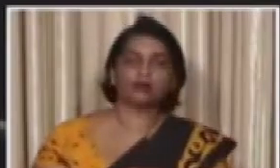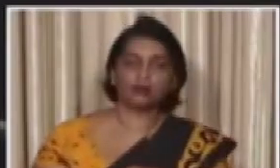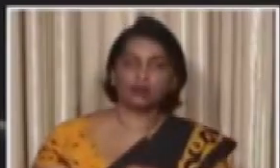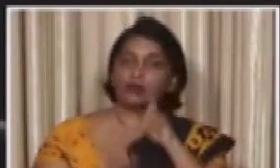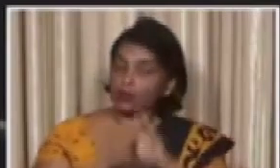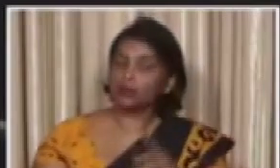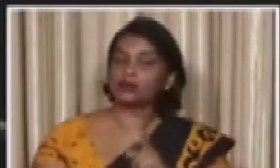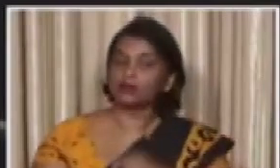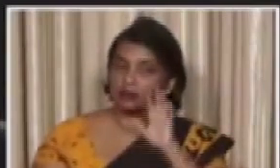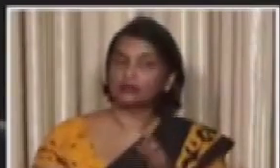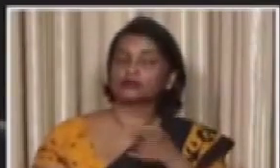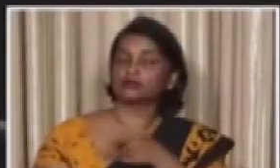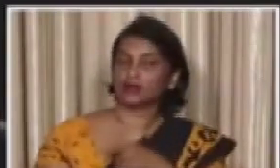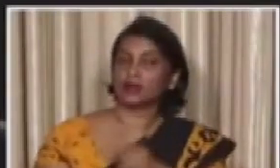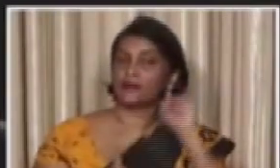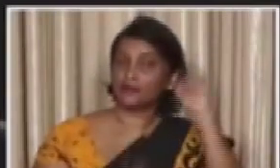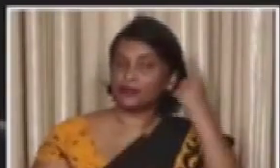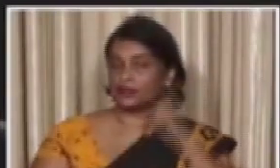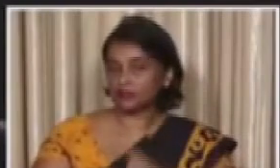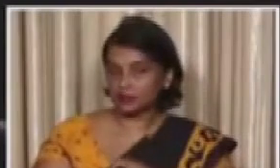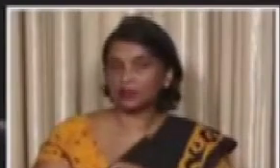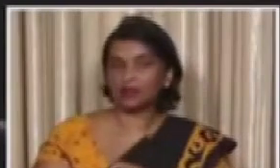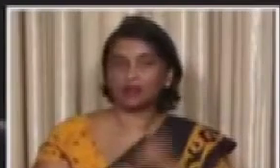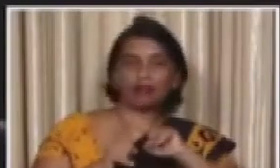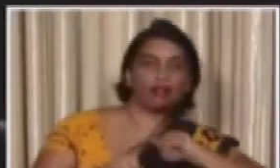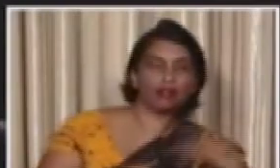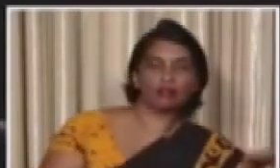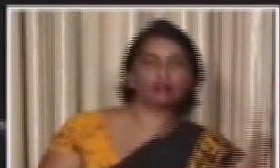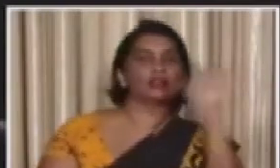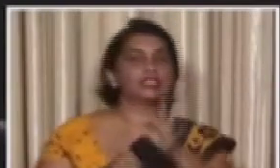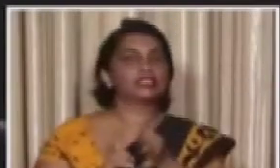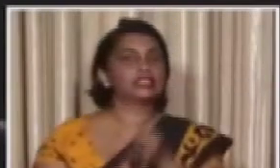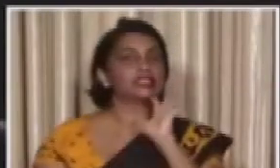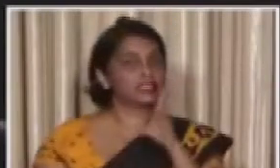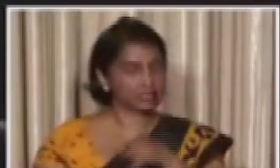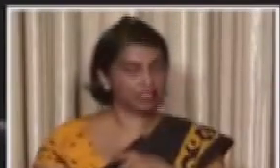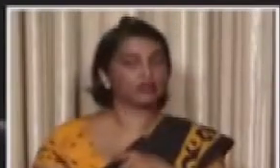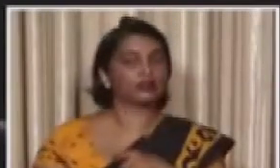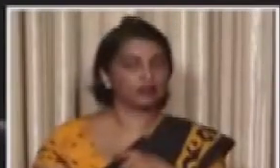ඒ අවස්ථාවේ තමයි පළමු වතාවට අනුප්‍රාප්තික ජනාධිපති ධූරයක්